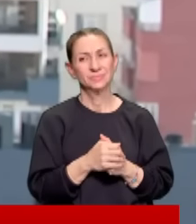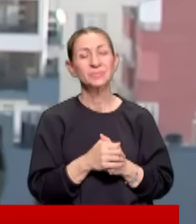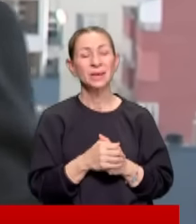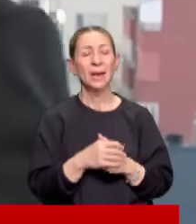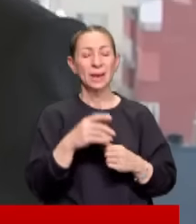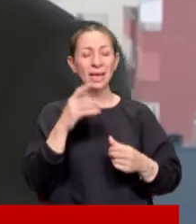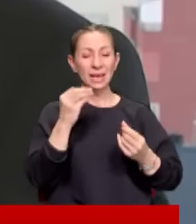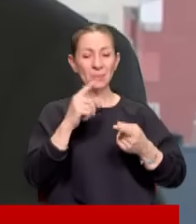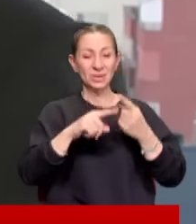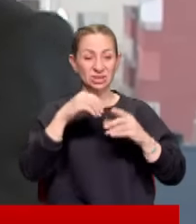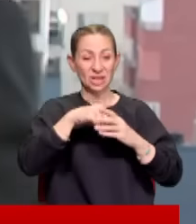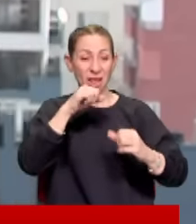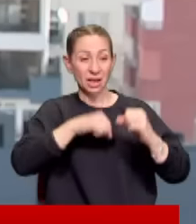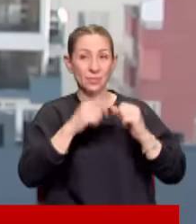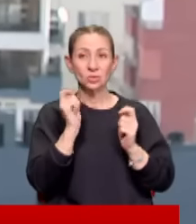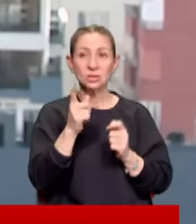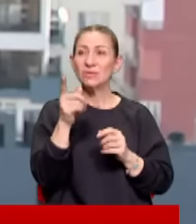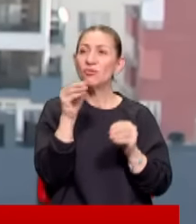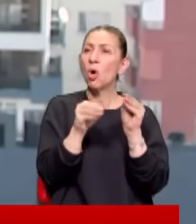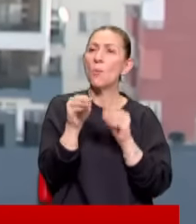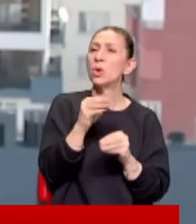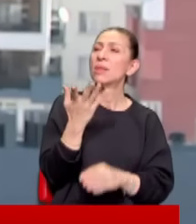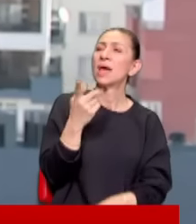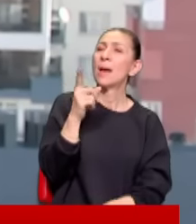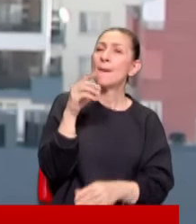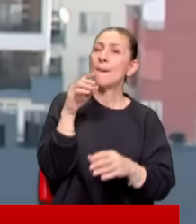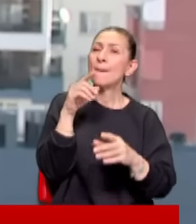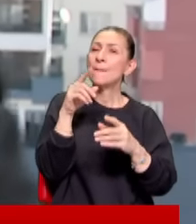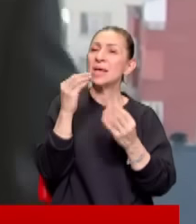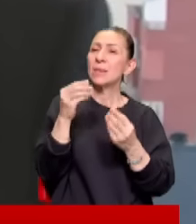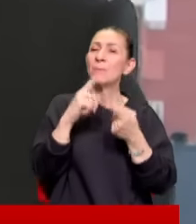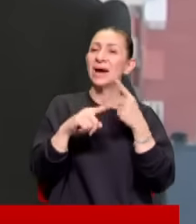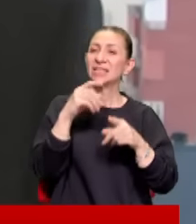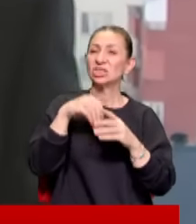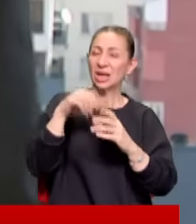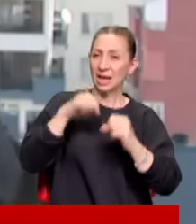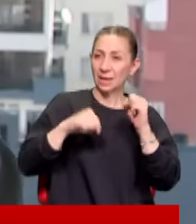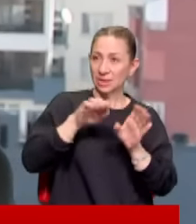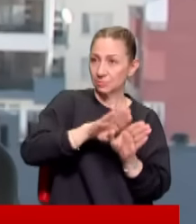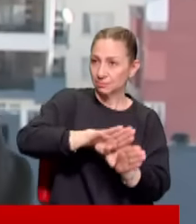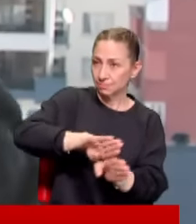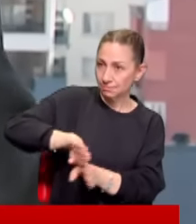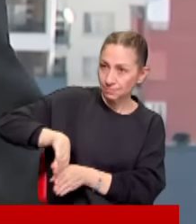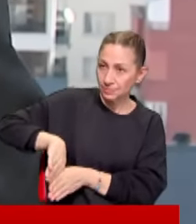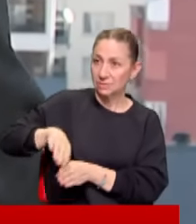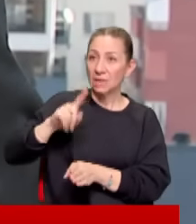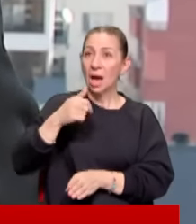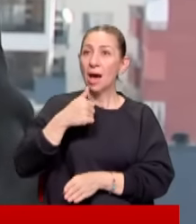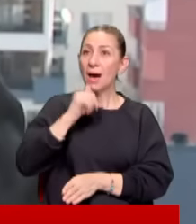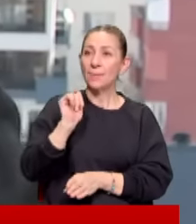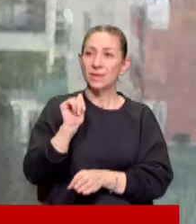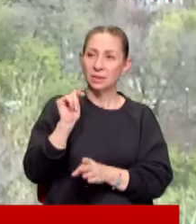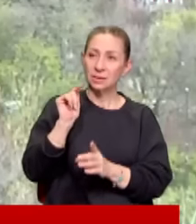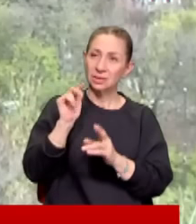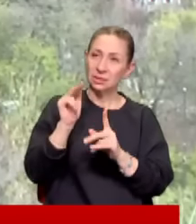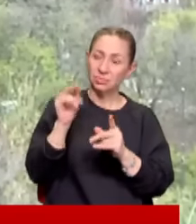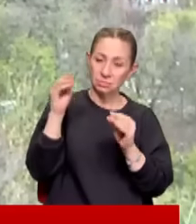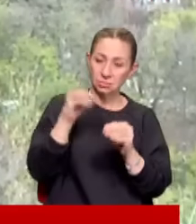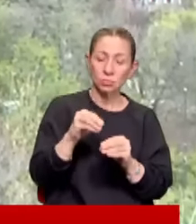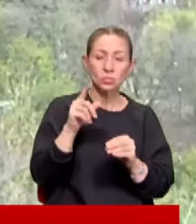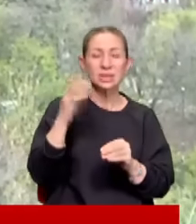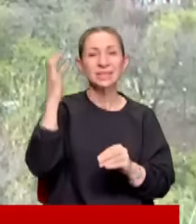içi rekabet zordur. O zaman sizin formülünüz nedir? Parti içindeki bu rekabet bir kenara bırakılsın, bir abi formülü işletilsin ya da...